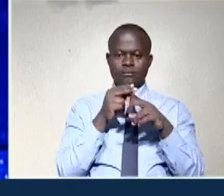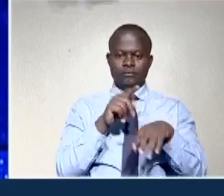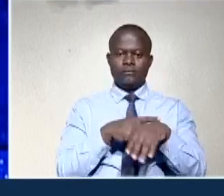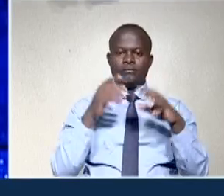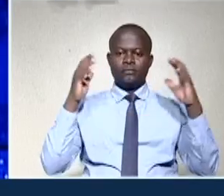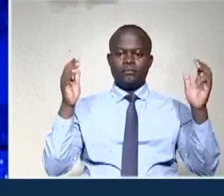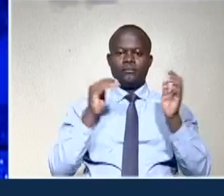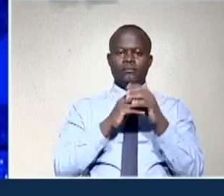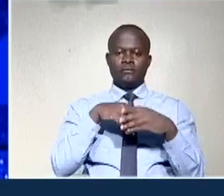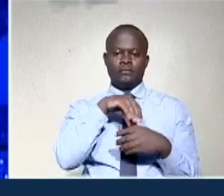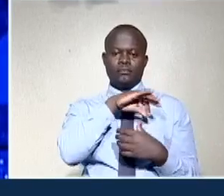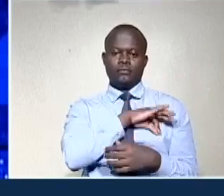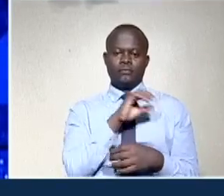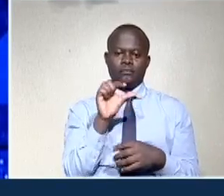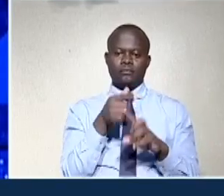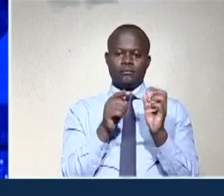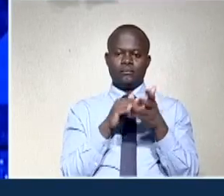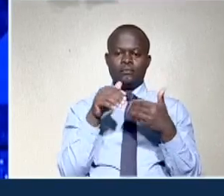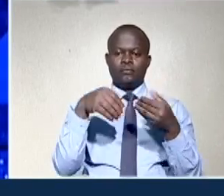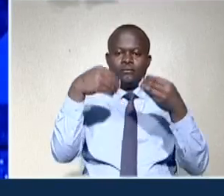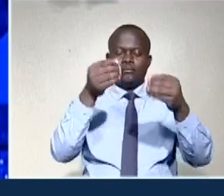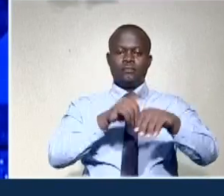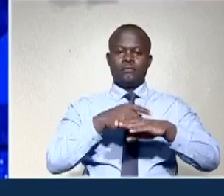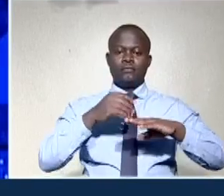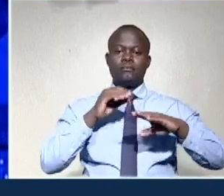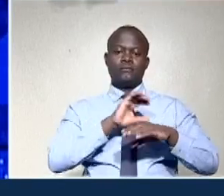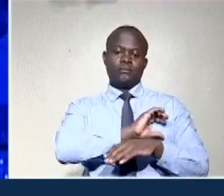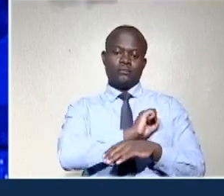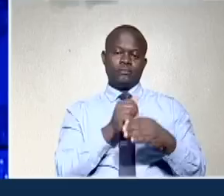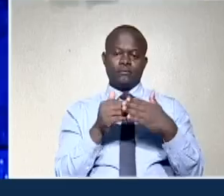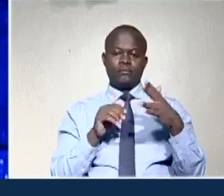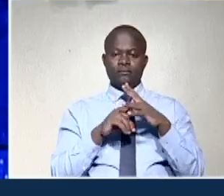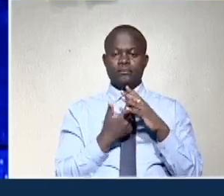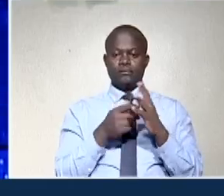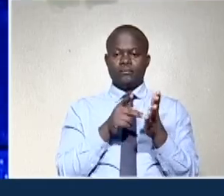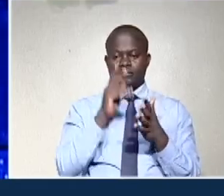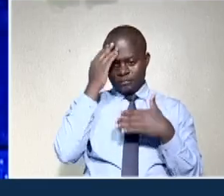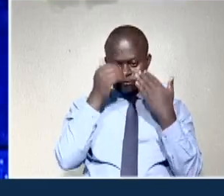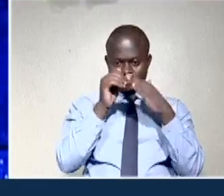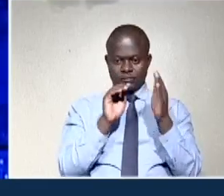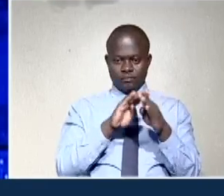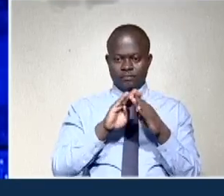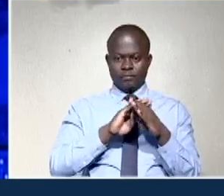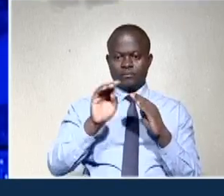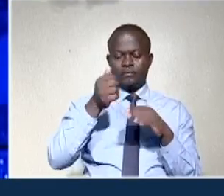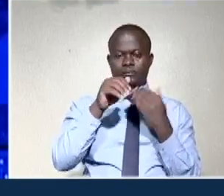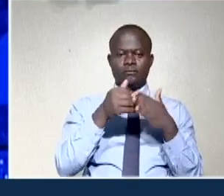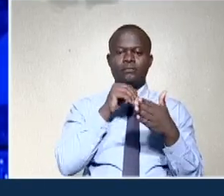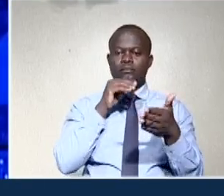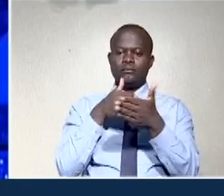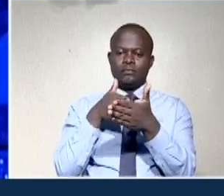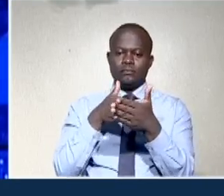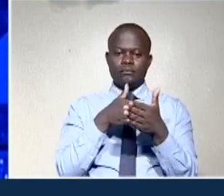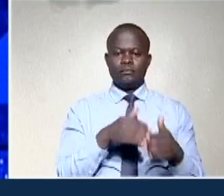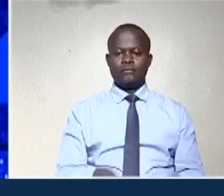kirekire kandi ku nyungu nto ndetse bakanahabwa n'igihe cyo kwihanganirwa mbere yo gutangira kwiyishyura kugira ngo ishoramari ryabo ritadindira